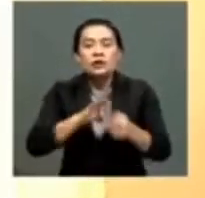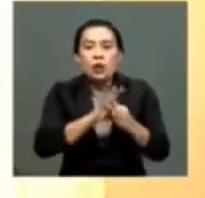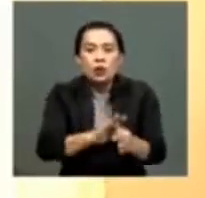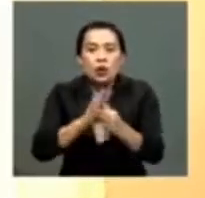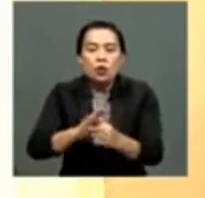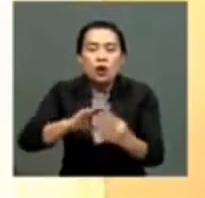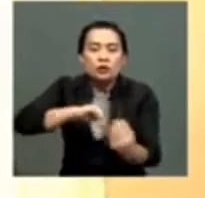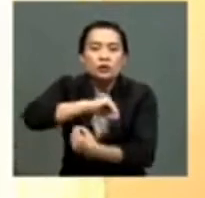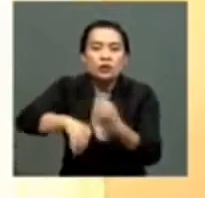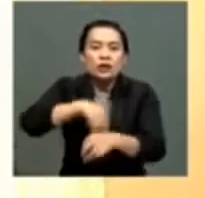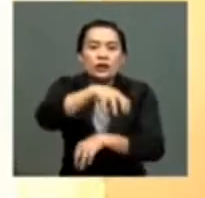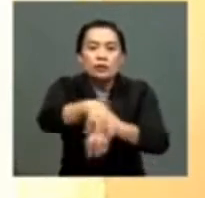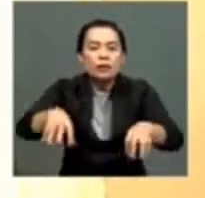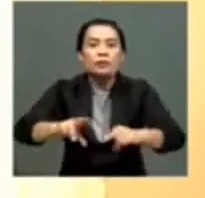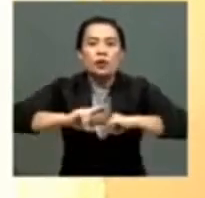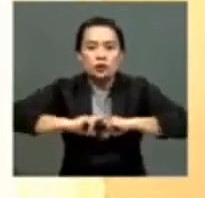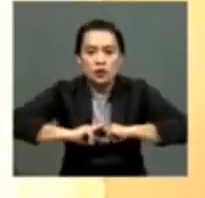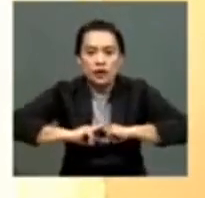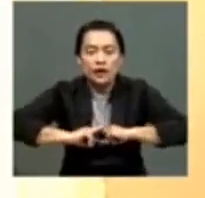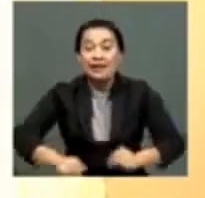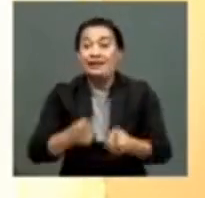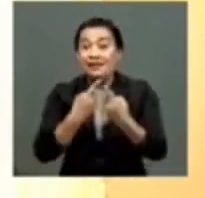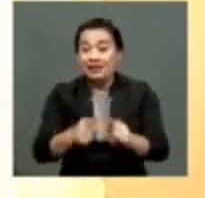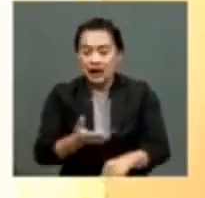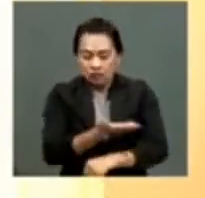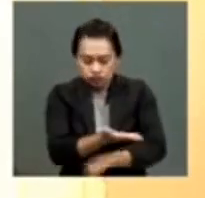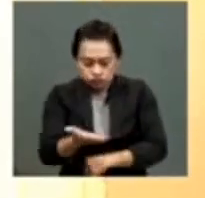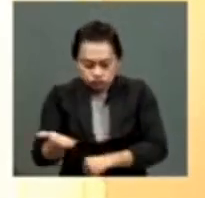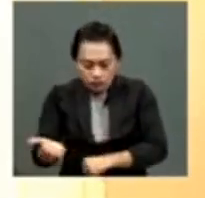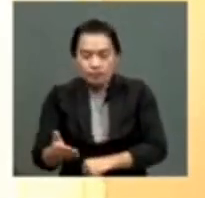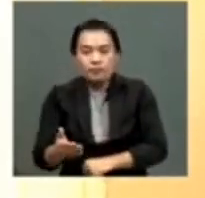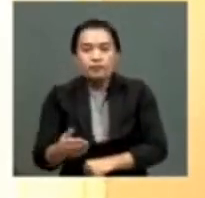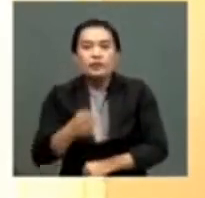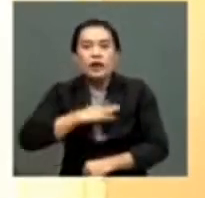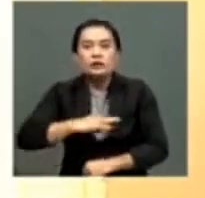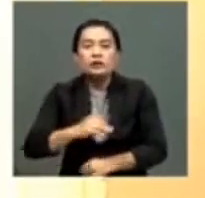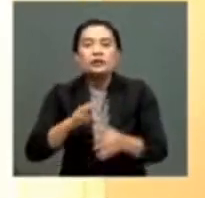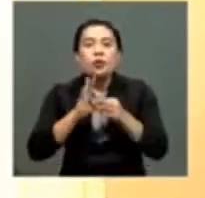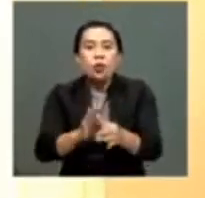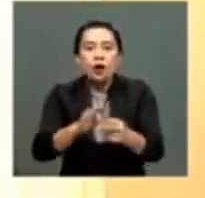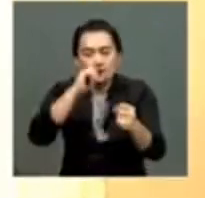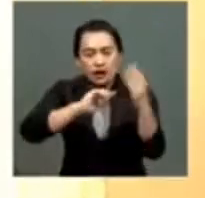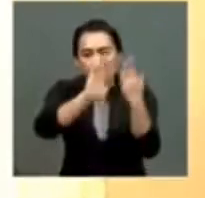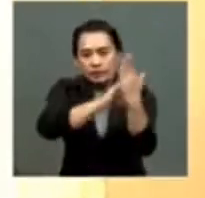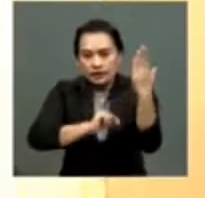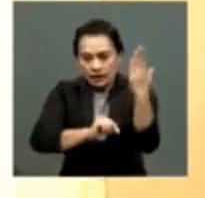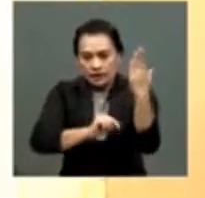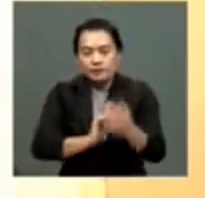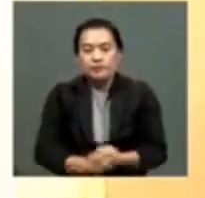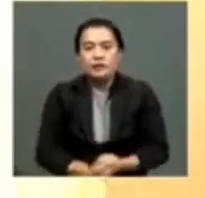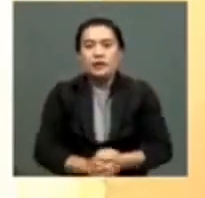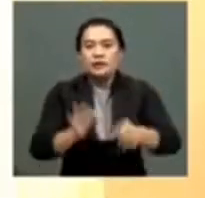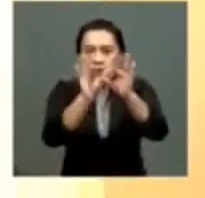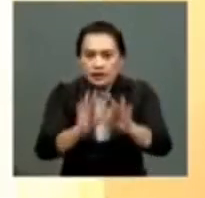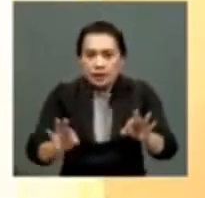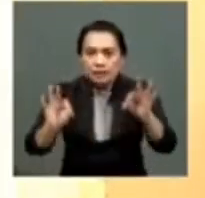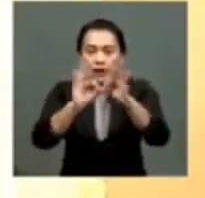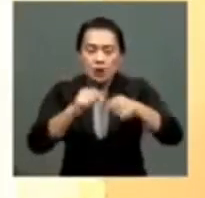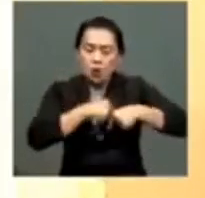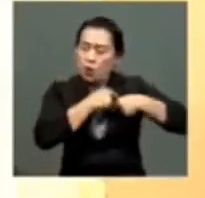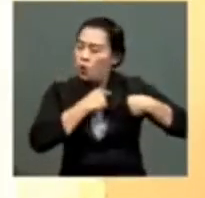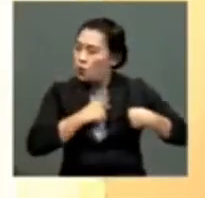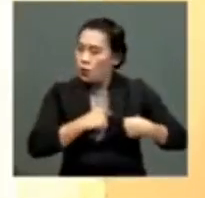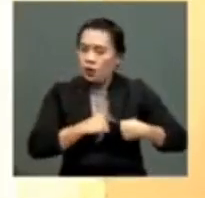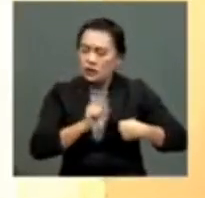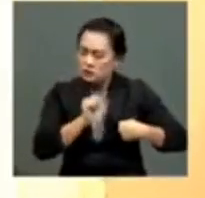คธุรกิจของตัวเองแต่ทุกท่านยังมีความห่วงใยต่อประเทศชาติด้วยนี่คือหัวใจที่ยิ่งใหญ่ของค